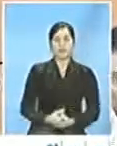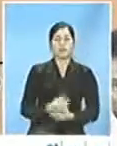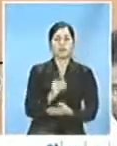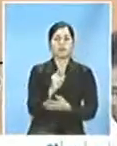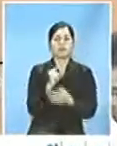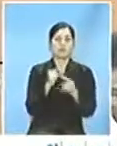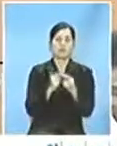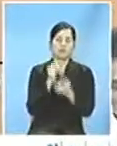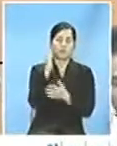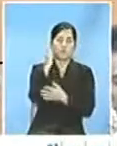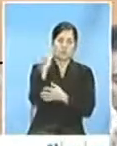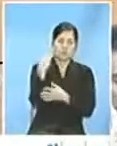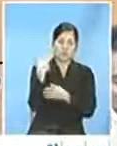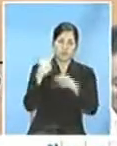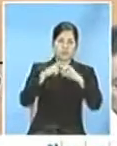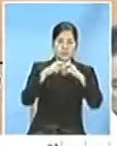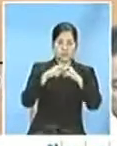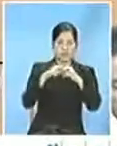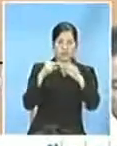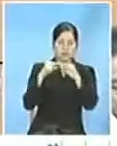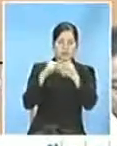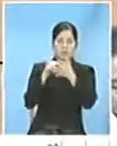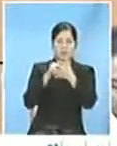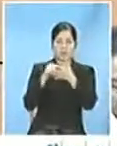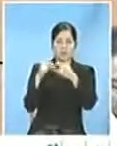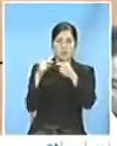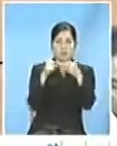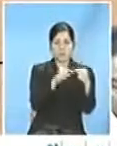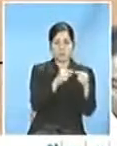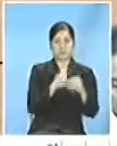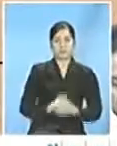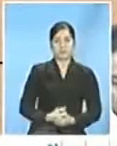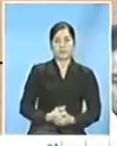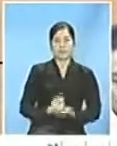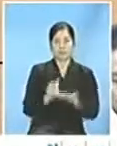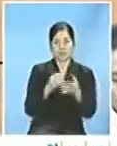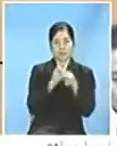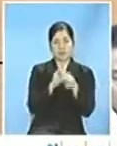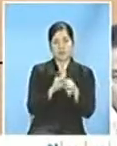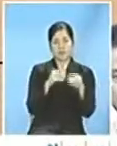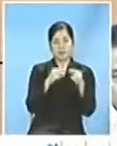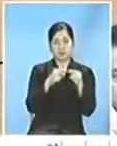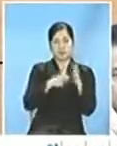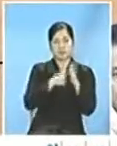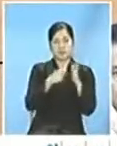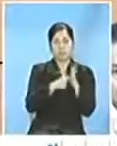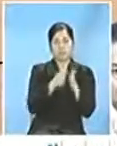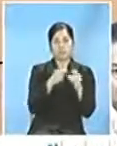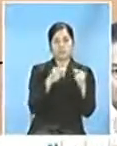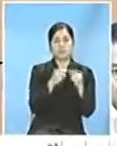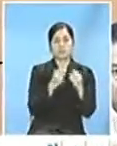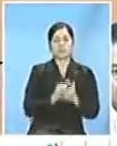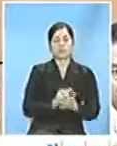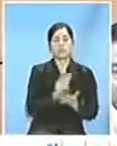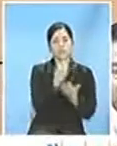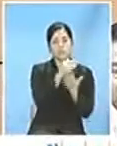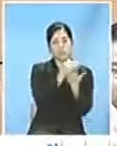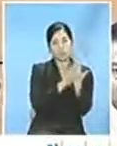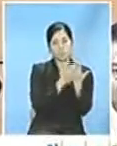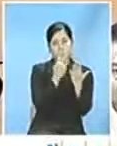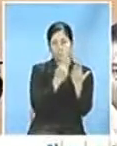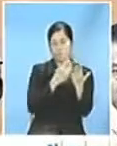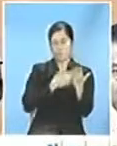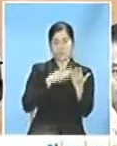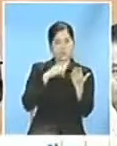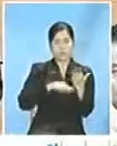าแก้ปัญหานี้ต่อไปนี่คือสิ่งที่เรียกว่าหลักการก็ขัดและผมก็ไม่อาจเห็นด้วยหลัก